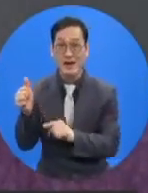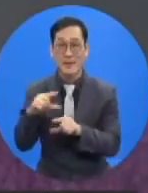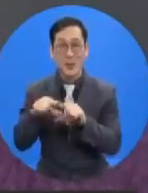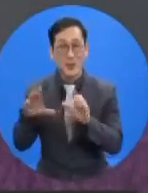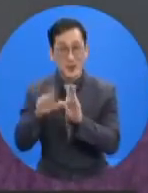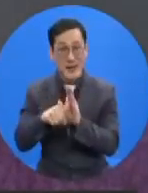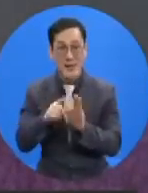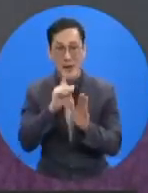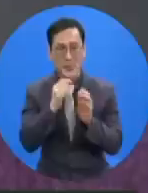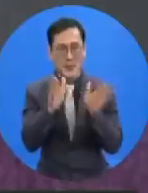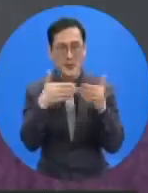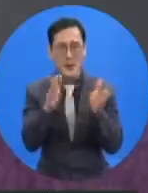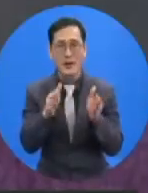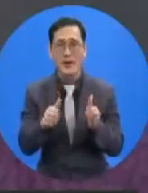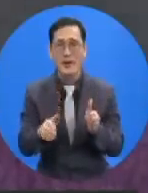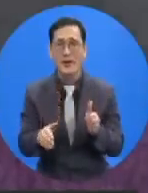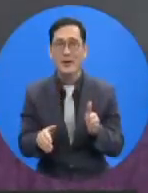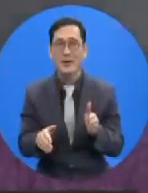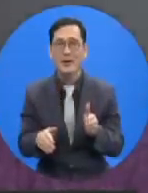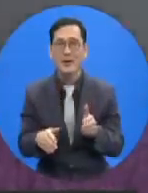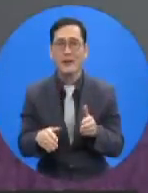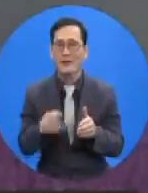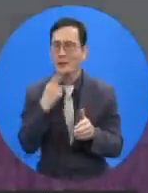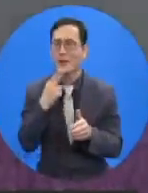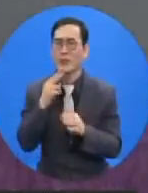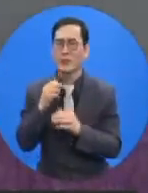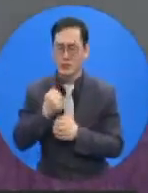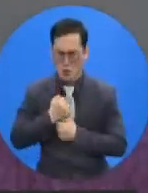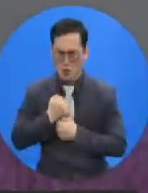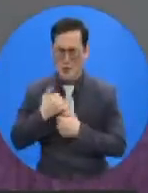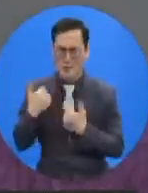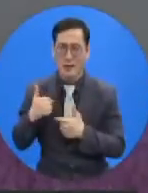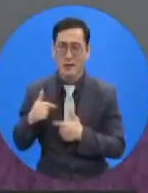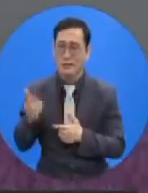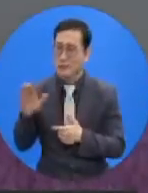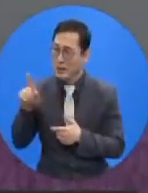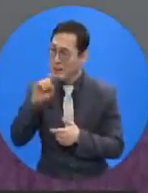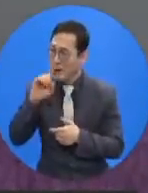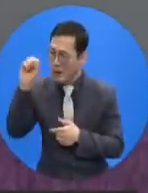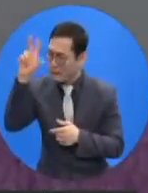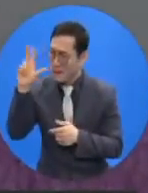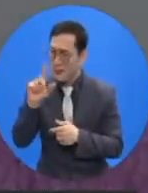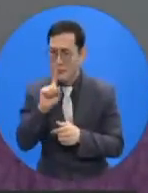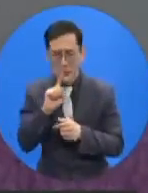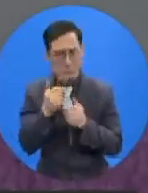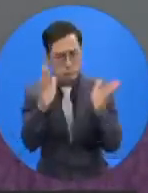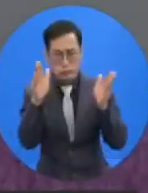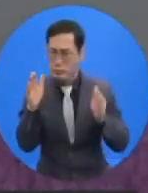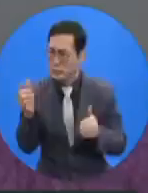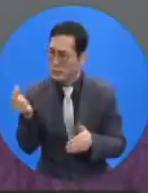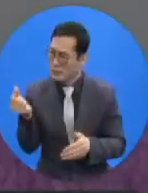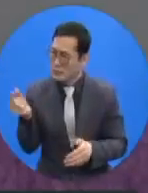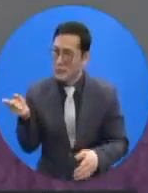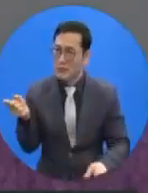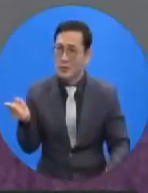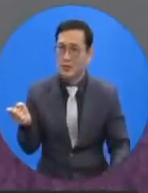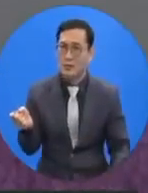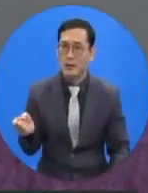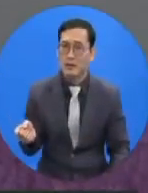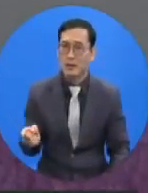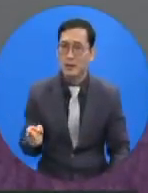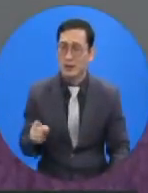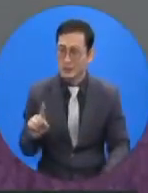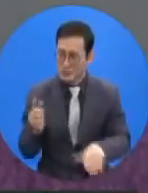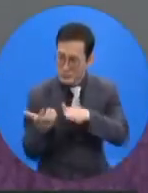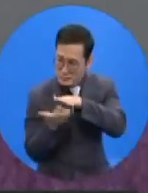막말이나 말조심을 좀 하시는 분인데 저렇게 말씀하시는 것 보면은 무슨 의도가 있는 막말이 아닌 의도가